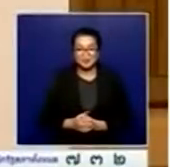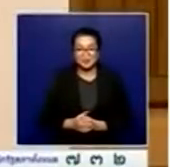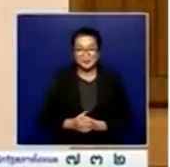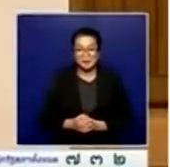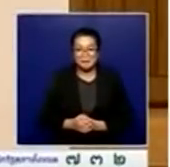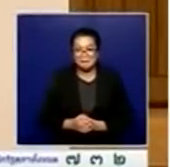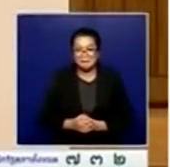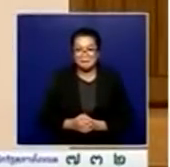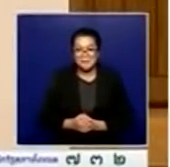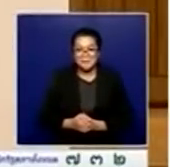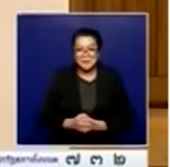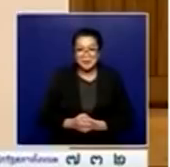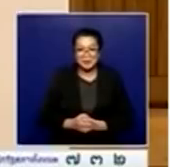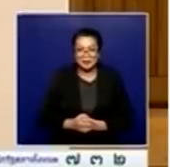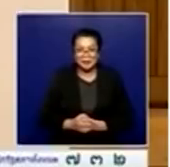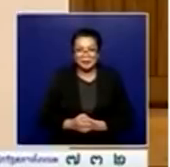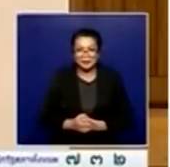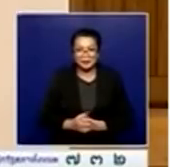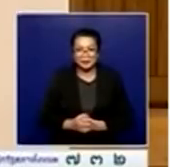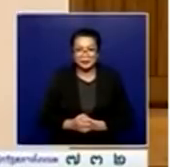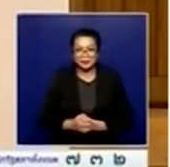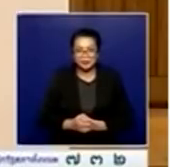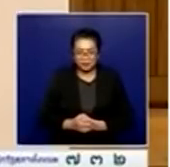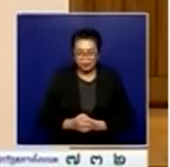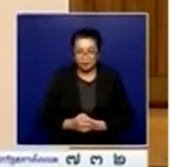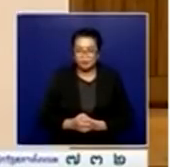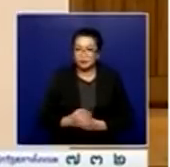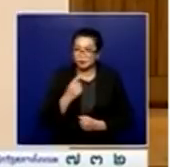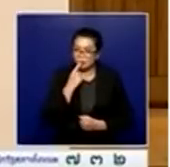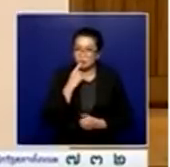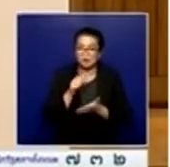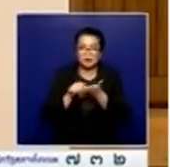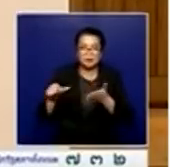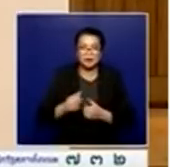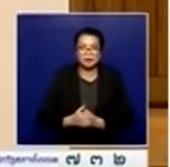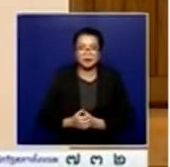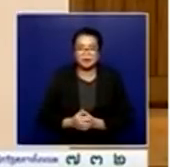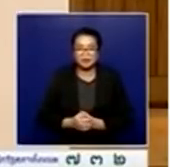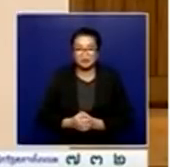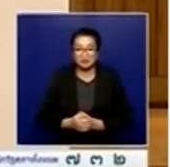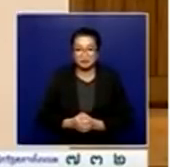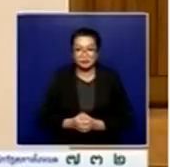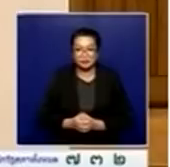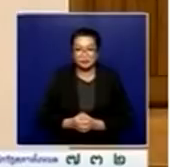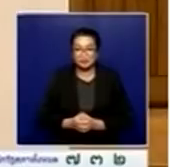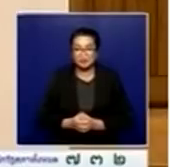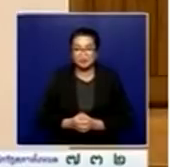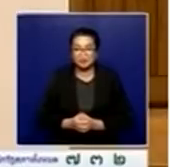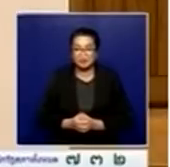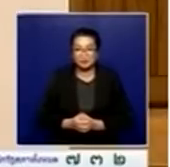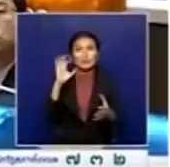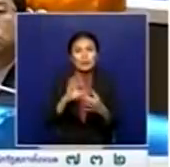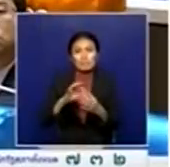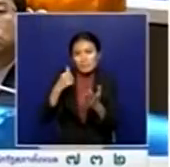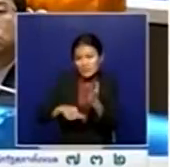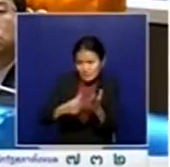เป็นไปได้เนี่ยไม่น่ามากครับเพราะว่าเสียงผู้ที่มีแค่250เองถ่าแปลว่าอีกประเด็นหนึ่งที่น่าสนใจนะครับ